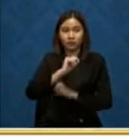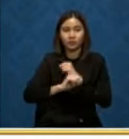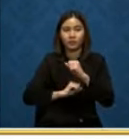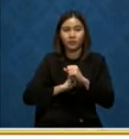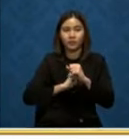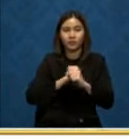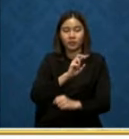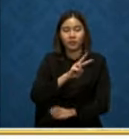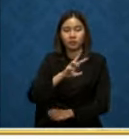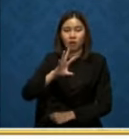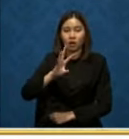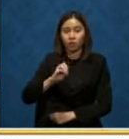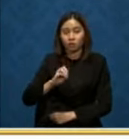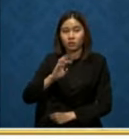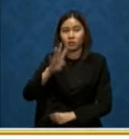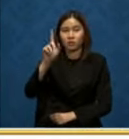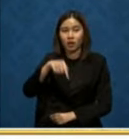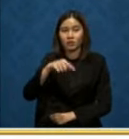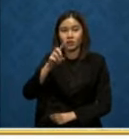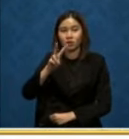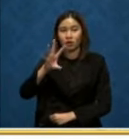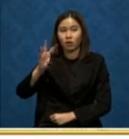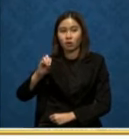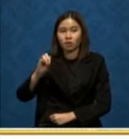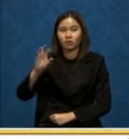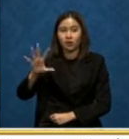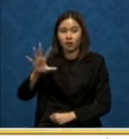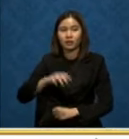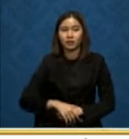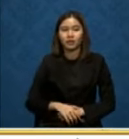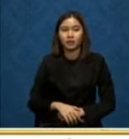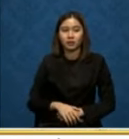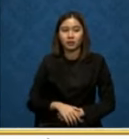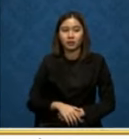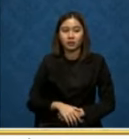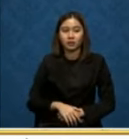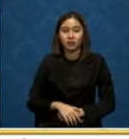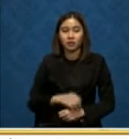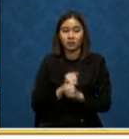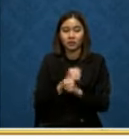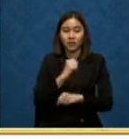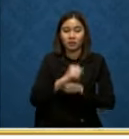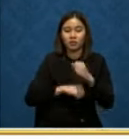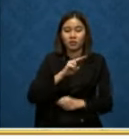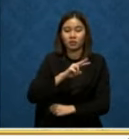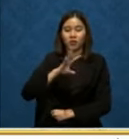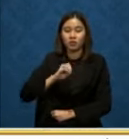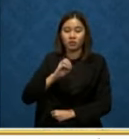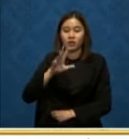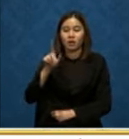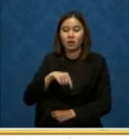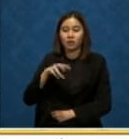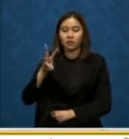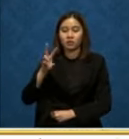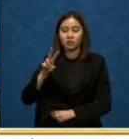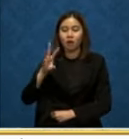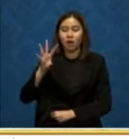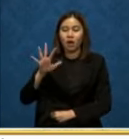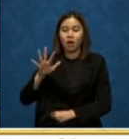ผลิต 2564ทับ 2565และการเผด็จ 25652566